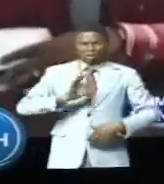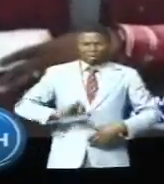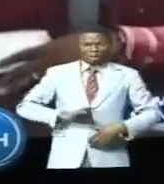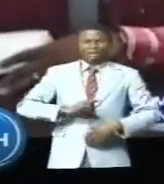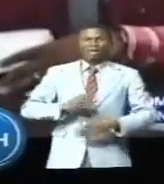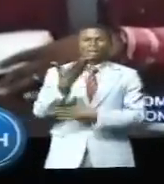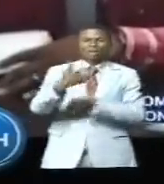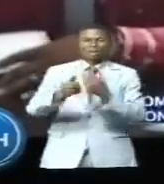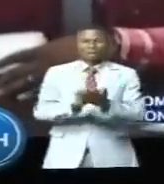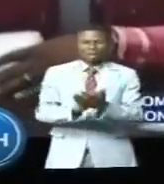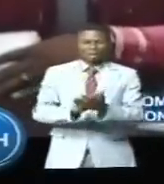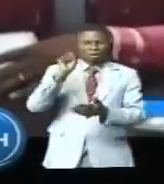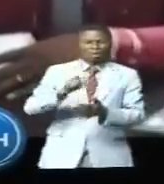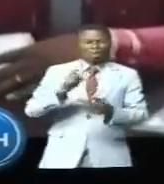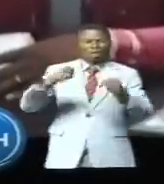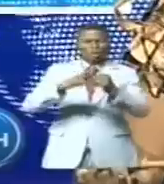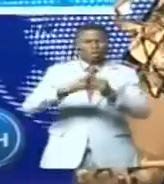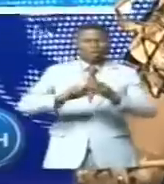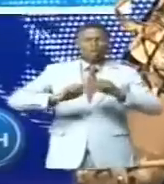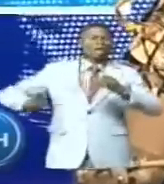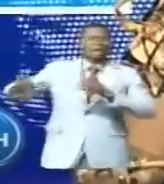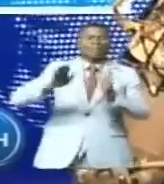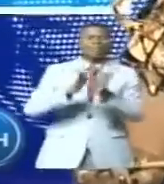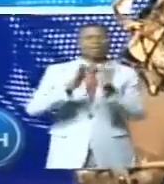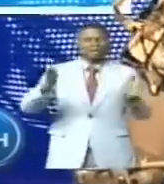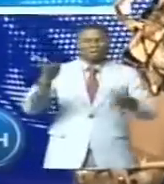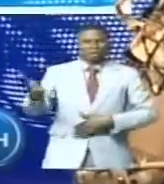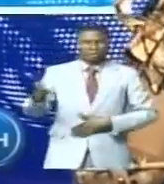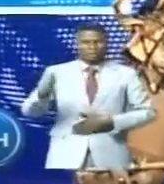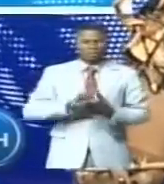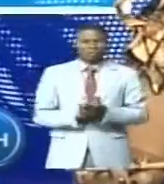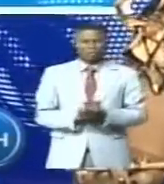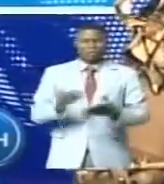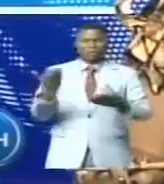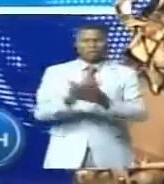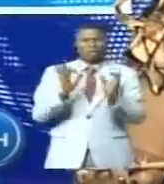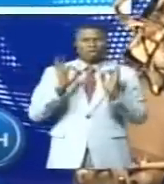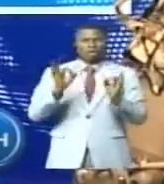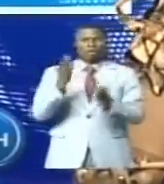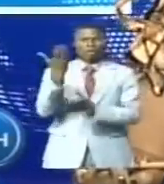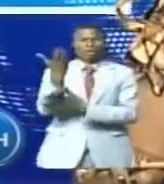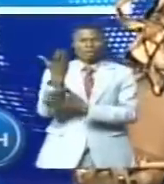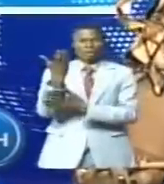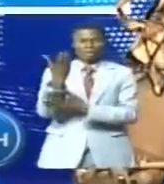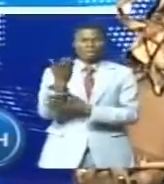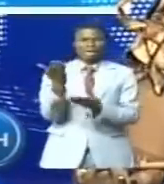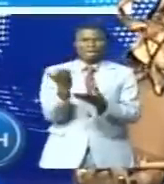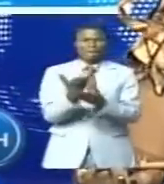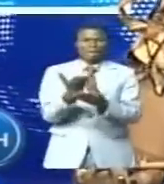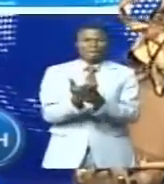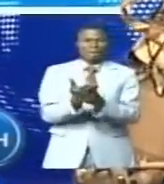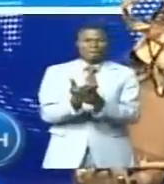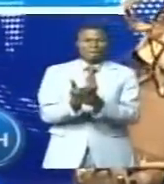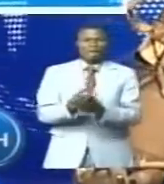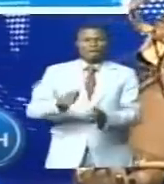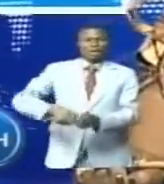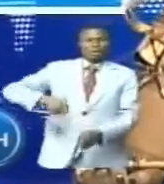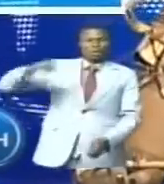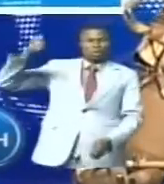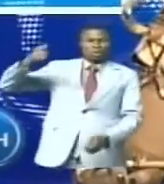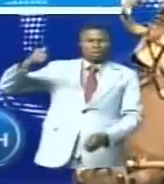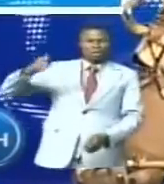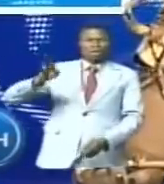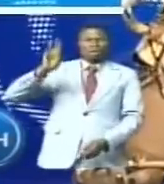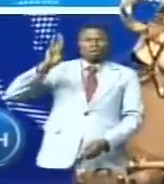Tshisekedi, qui voudrait électrifier tout le pays. C'est un nouveau dossier sur la demande de certification de la centrale hydroélectrique de